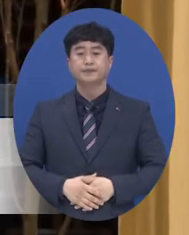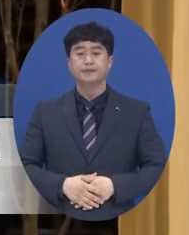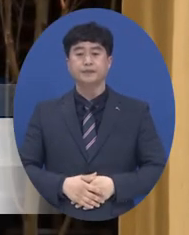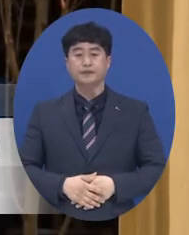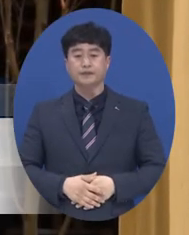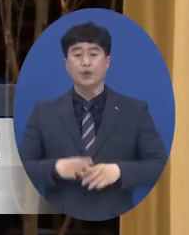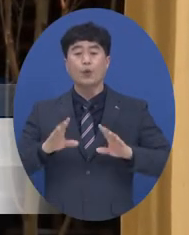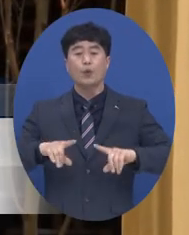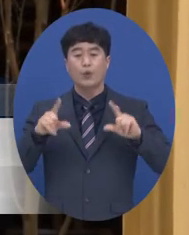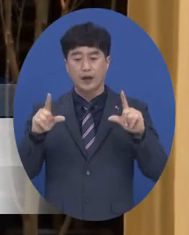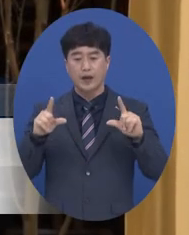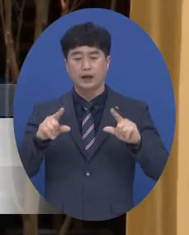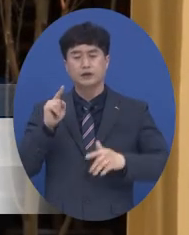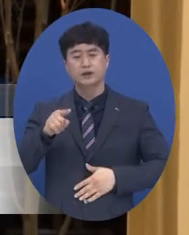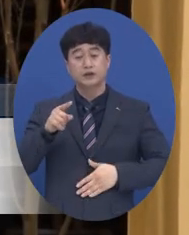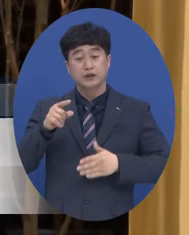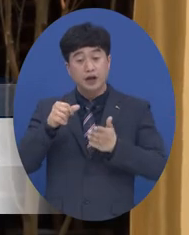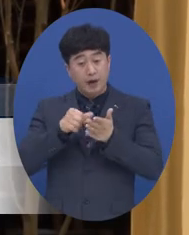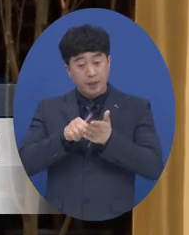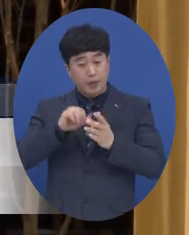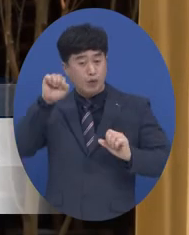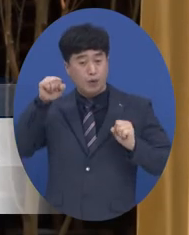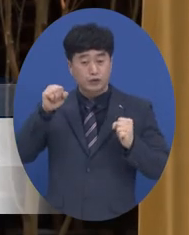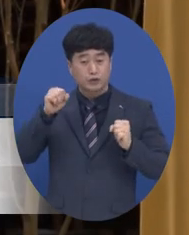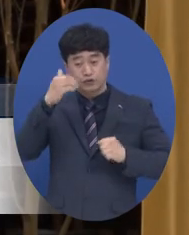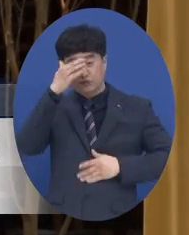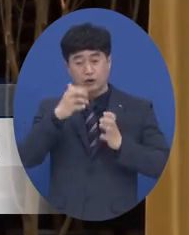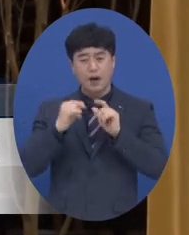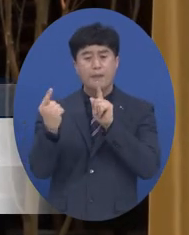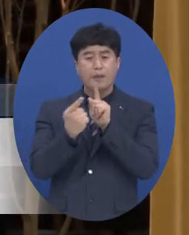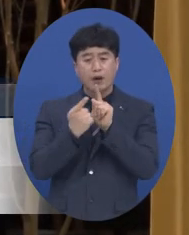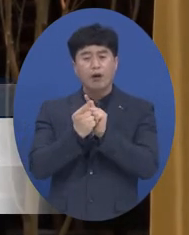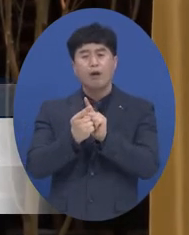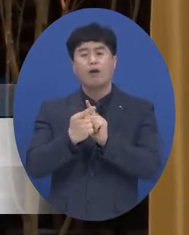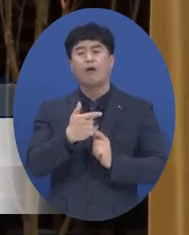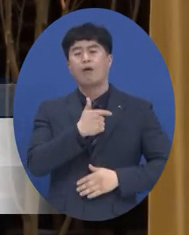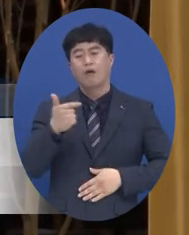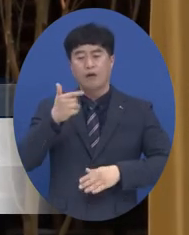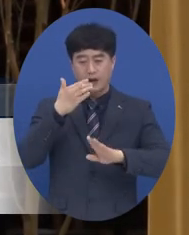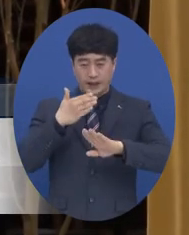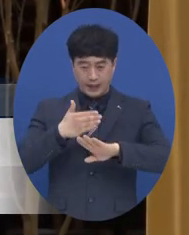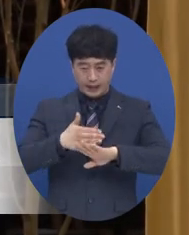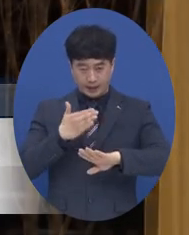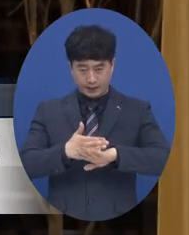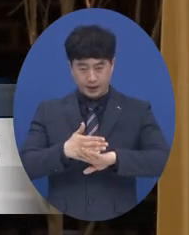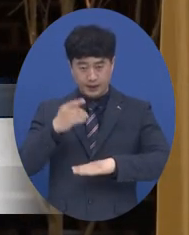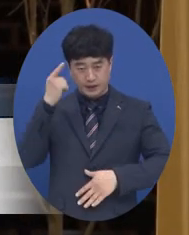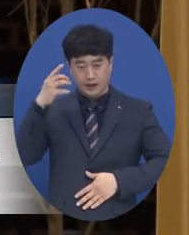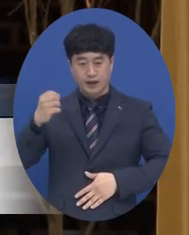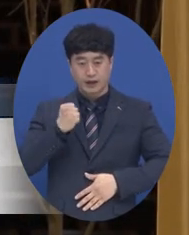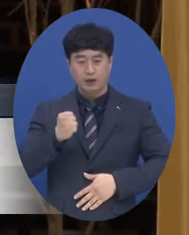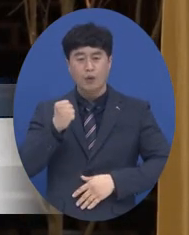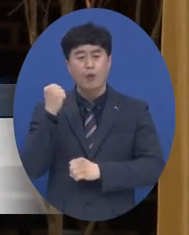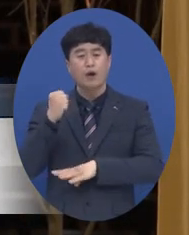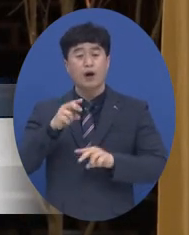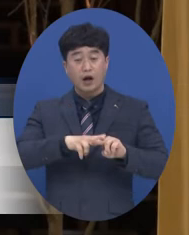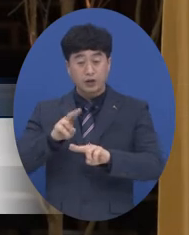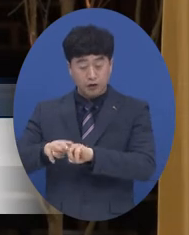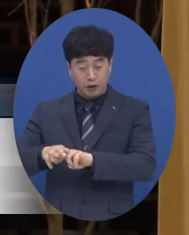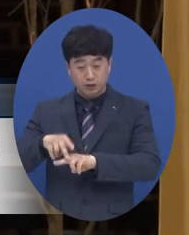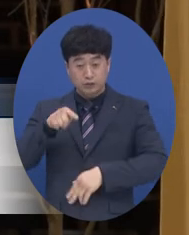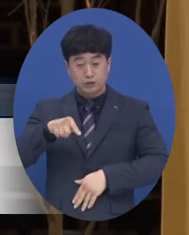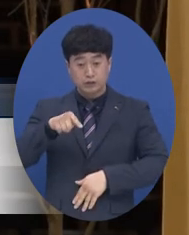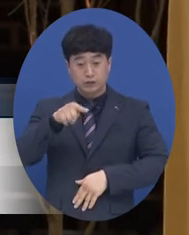올해 되면서 이 작품이 관객을 만날 수 있게 된 데 되게 굉장히 감사하고 있고 원래 앉아 있어야 될 그 객석,